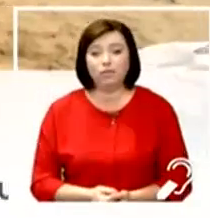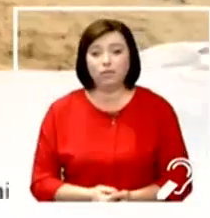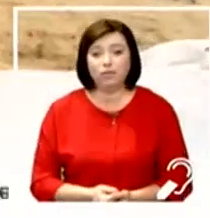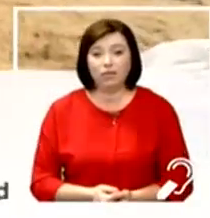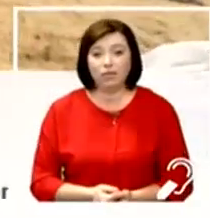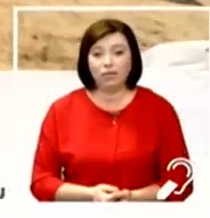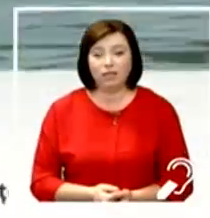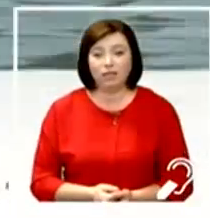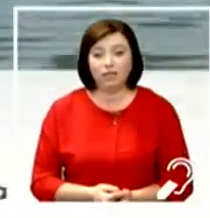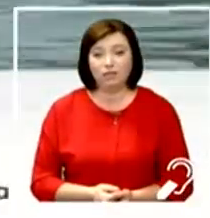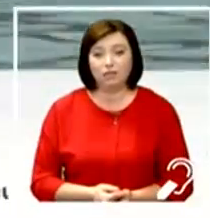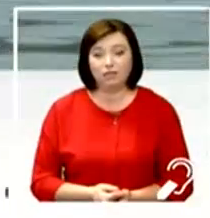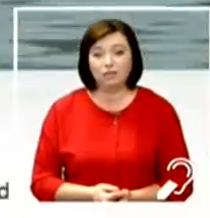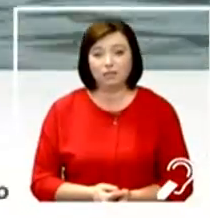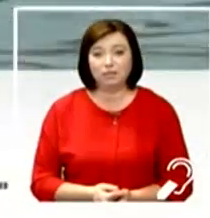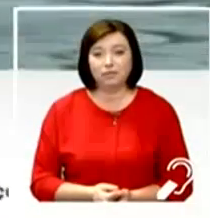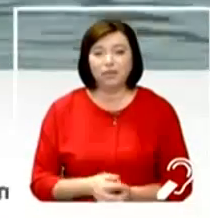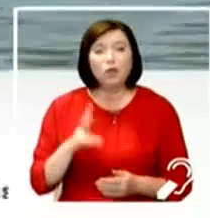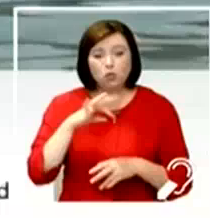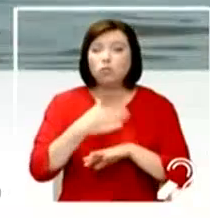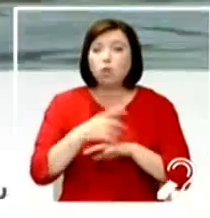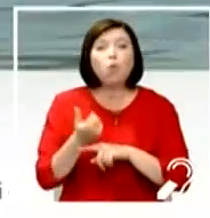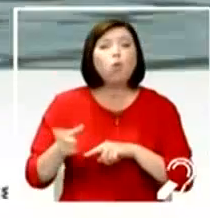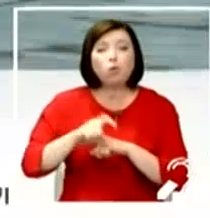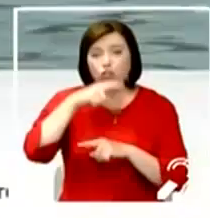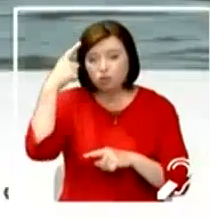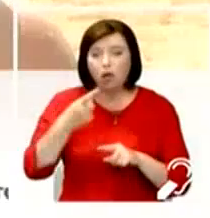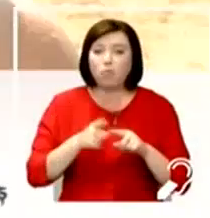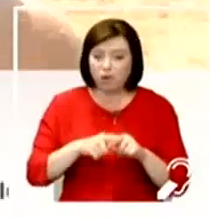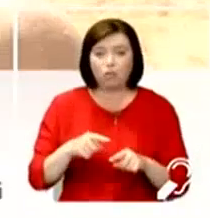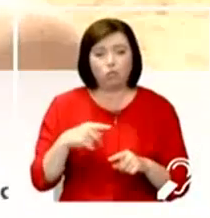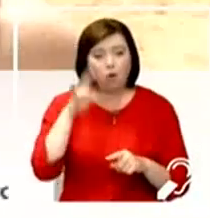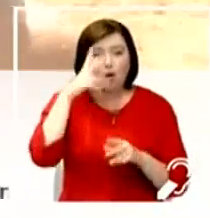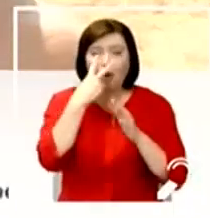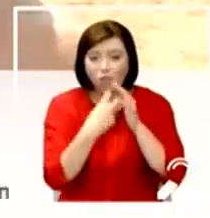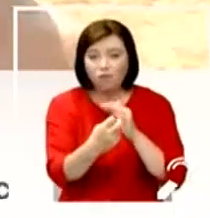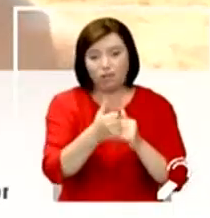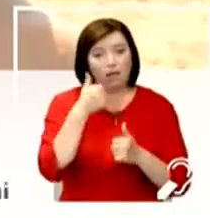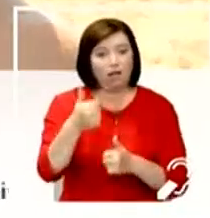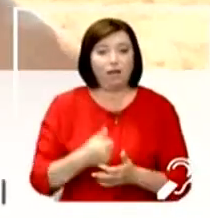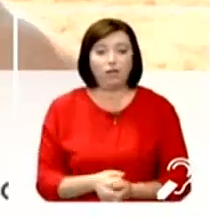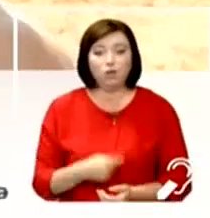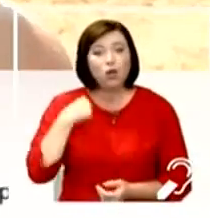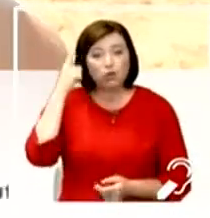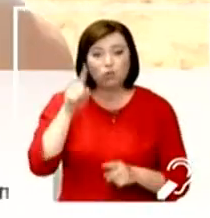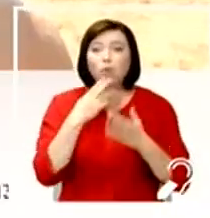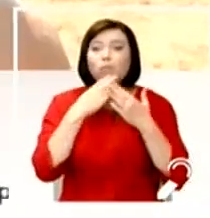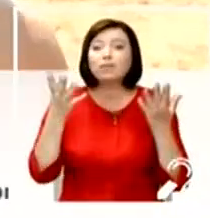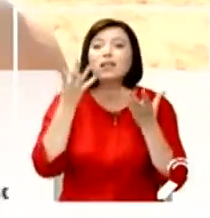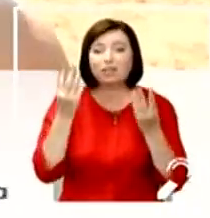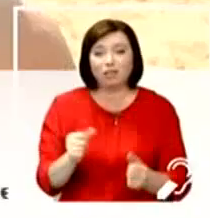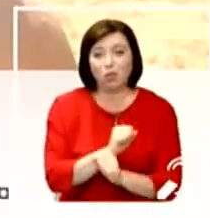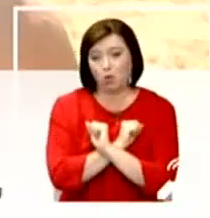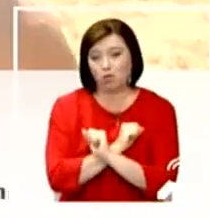sunt salvări mari dacă ceva. E prea cald afară, foarte bine să te scalzi acum. Cred că e ultima zi de odihnă și